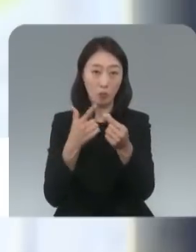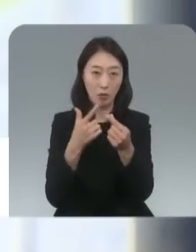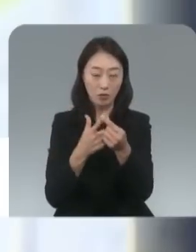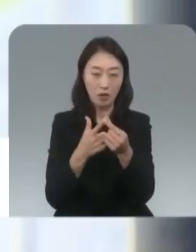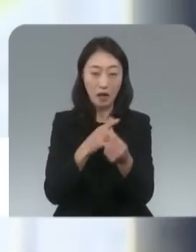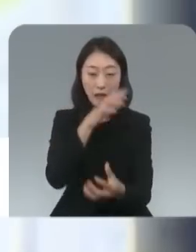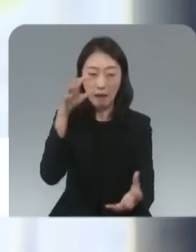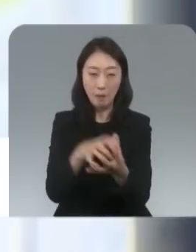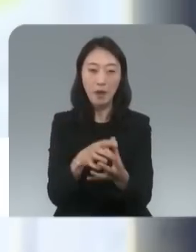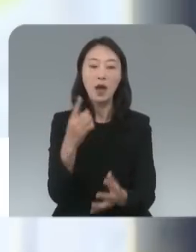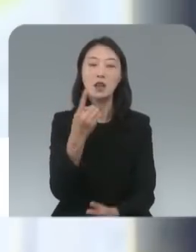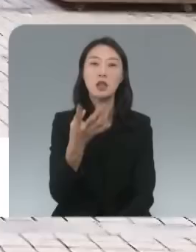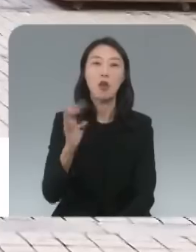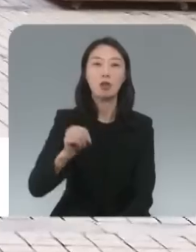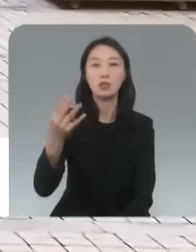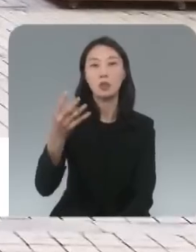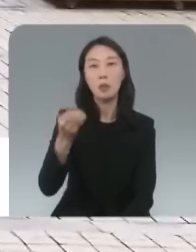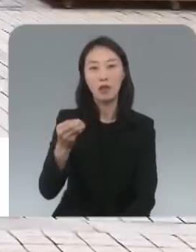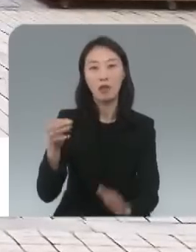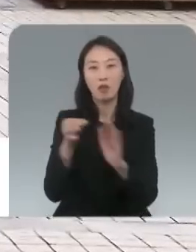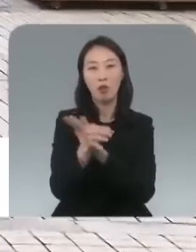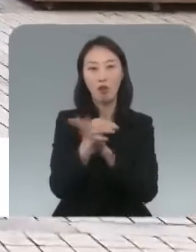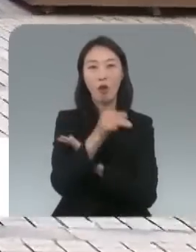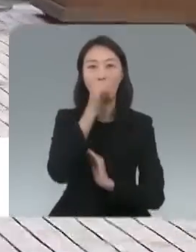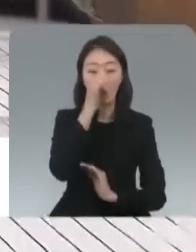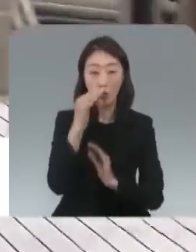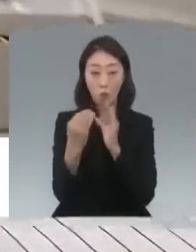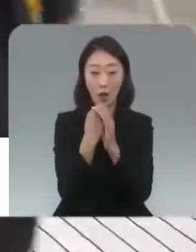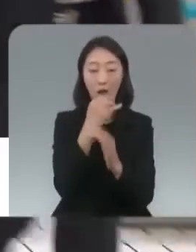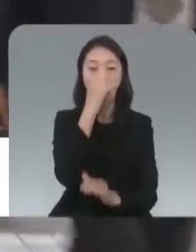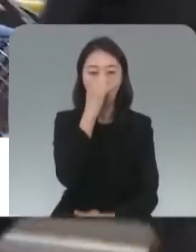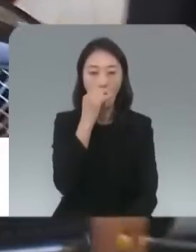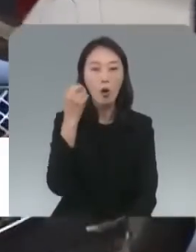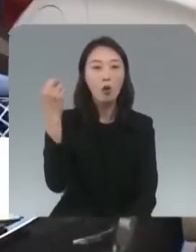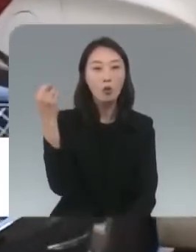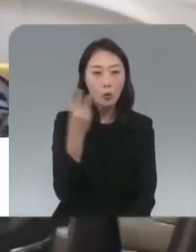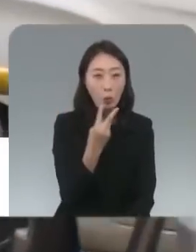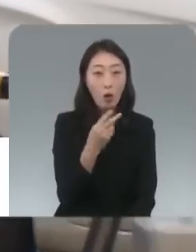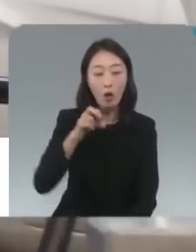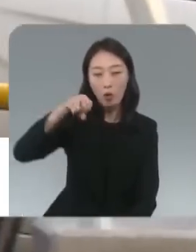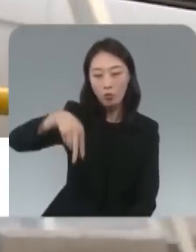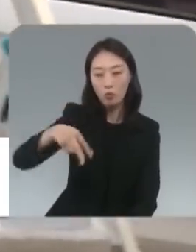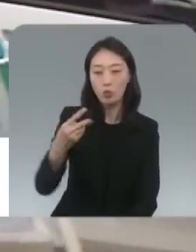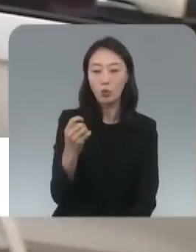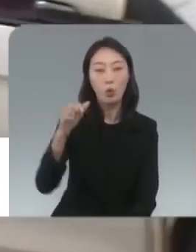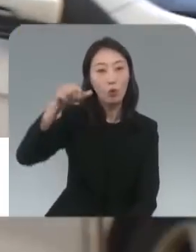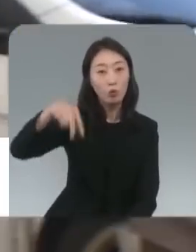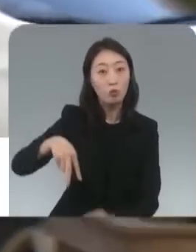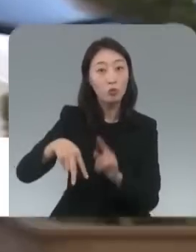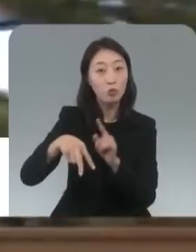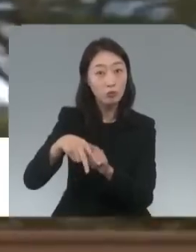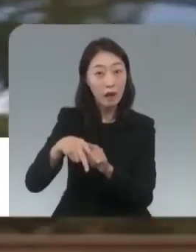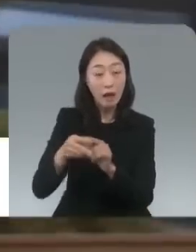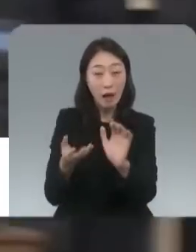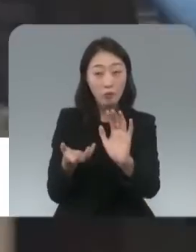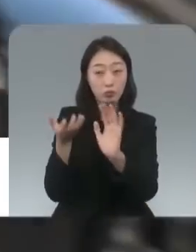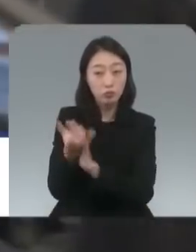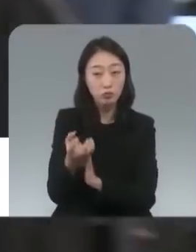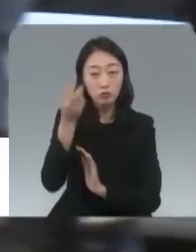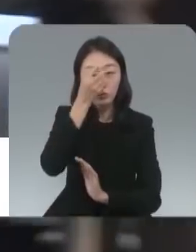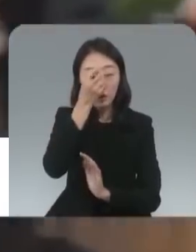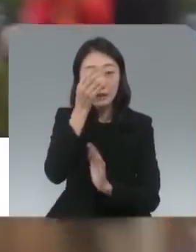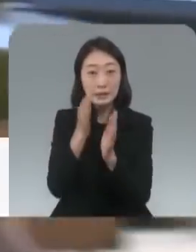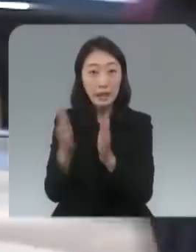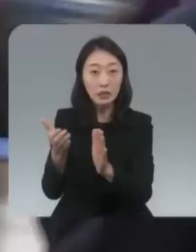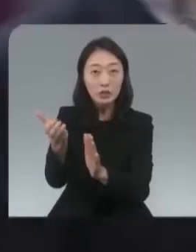4천만 원을 건네받고 지난해 유동규 전 성남도시개발공사 본부장에게 압수수색 직전 휴대전화를 버리라고